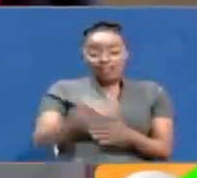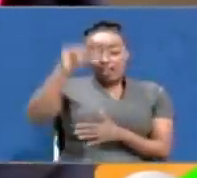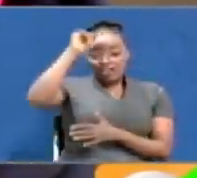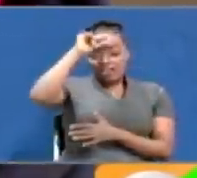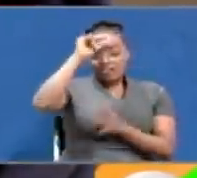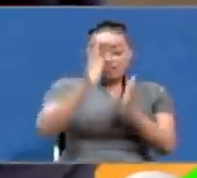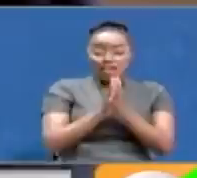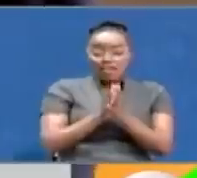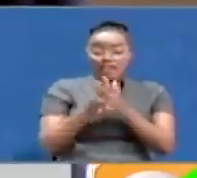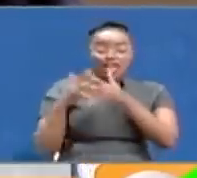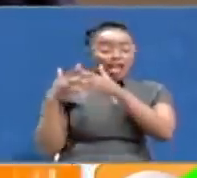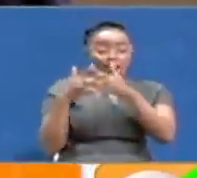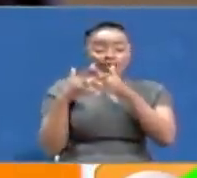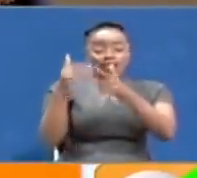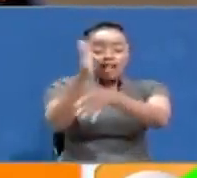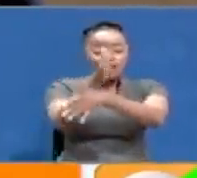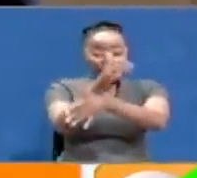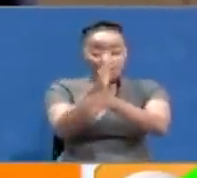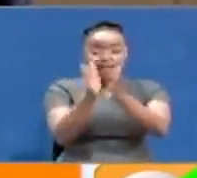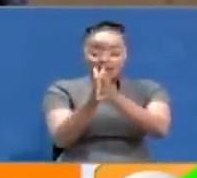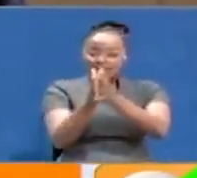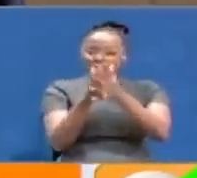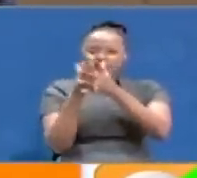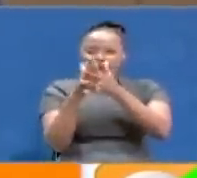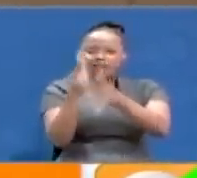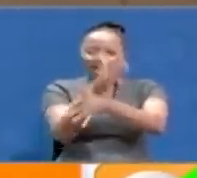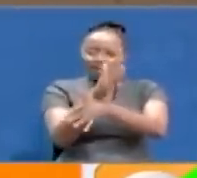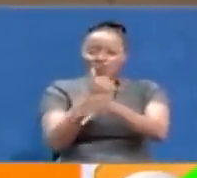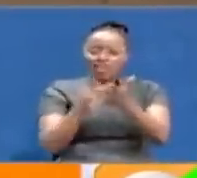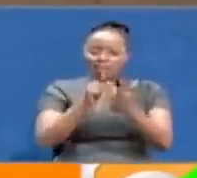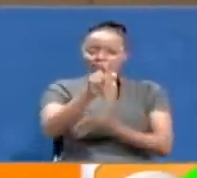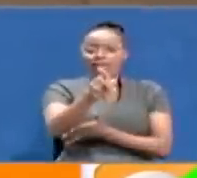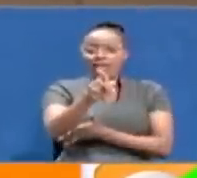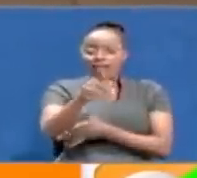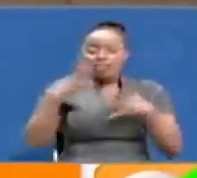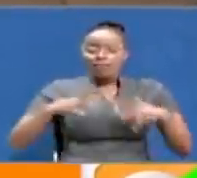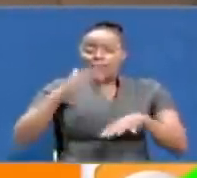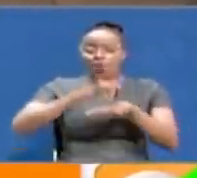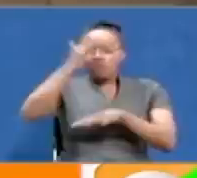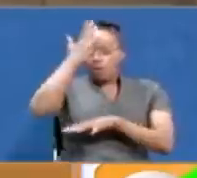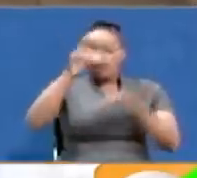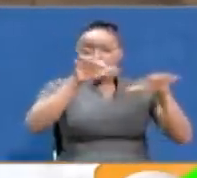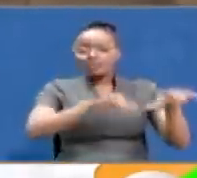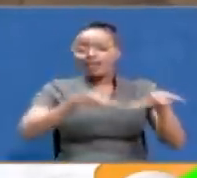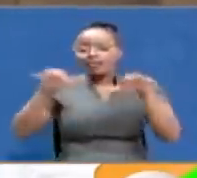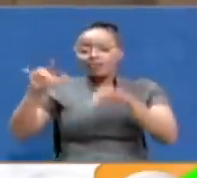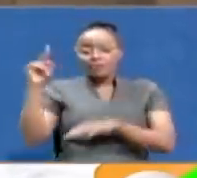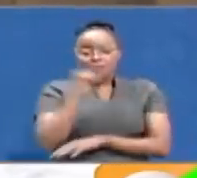and USA embassy and America, they compensate the victims because they are suffering,